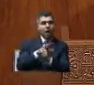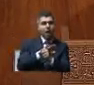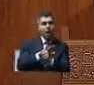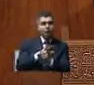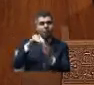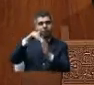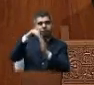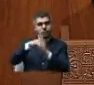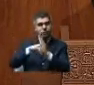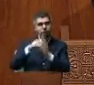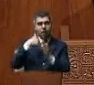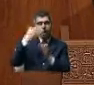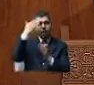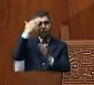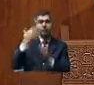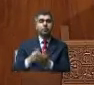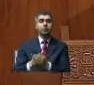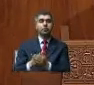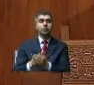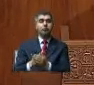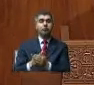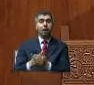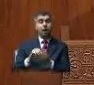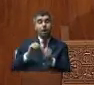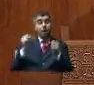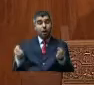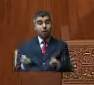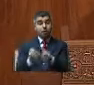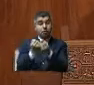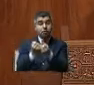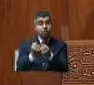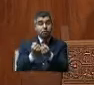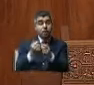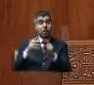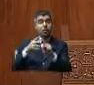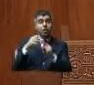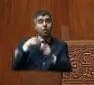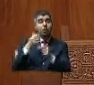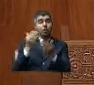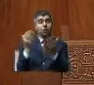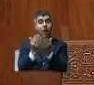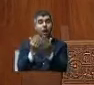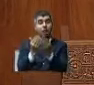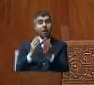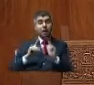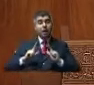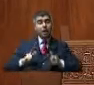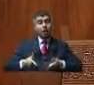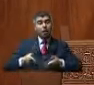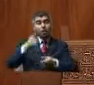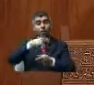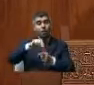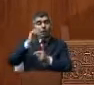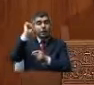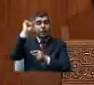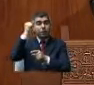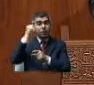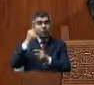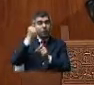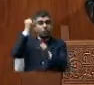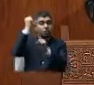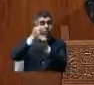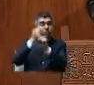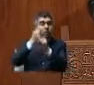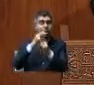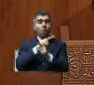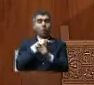وتدني مستوى الجودة. ومن أجل تأهيل منظومة التربية والتعليم والتكوين والبحث العلمي وفق مقاربة شمولية فإن الحكومة ستقوم